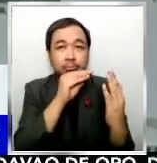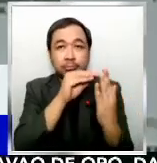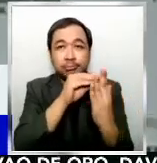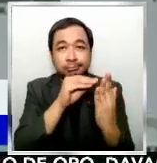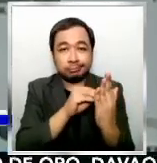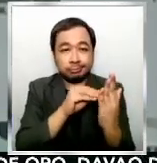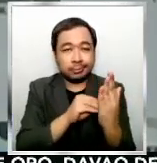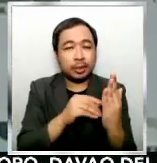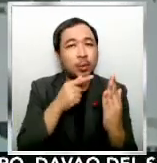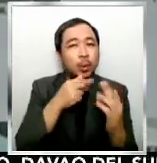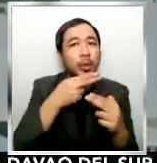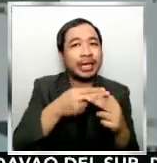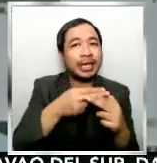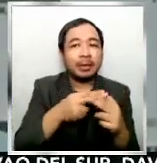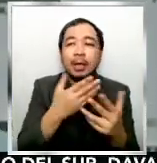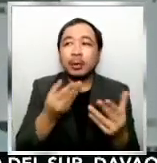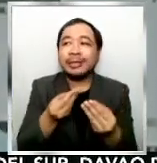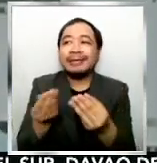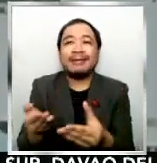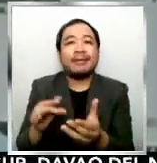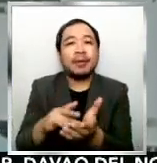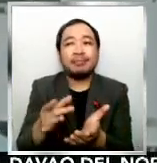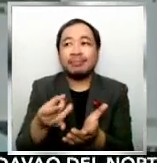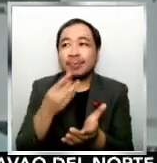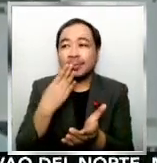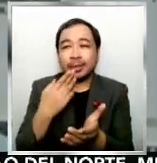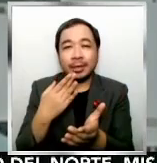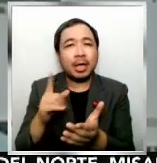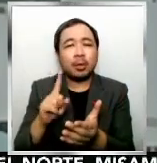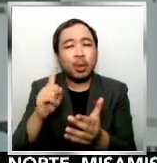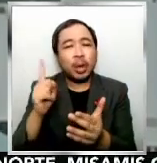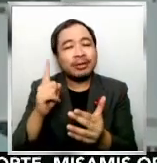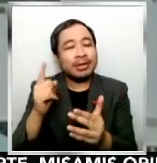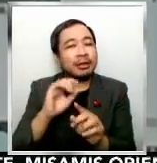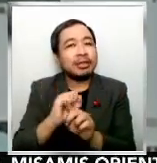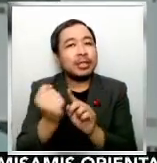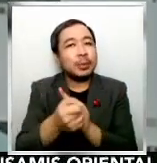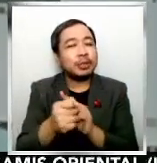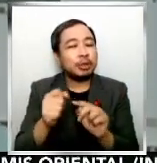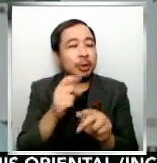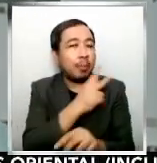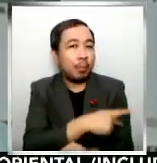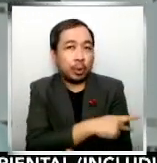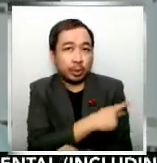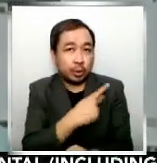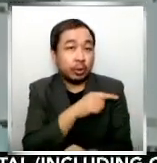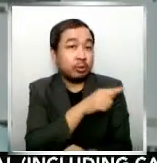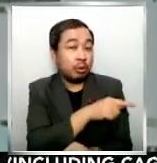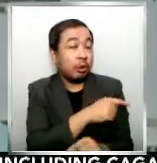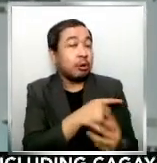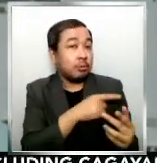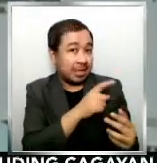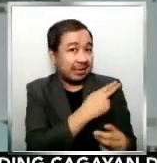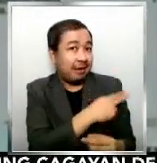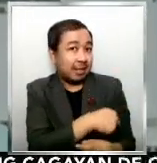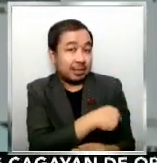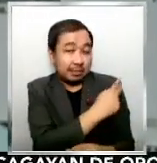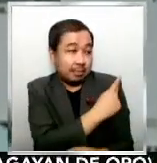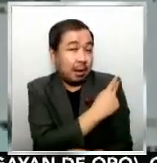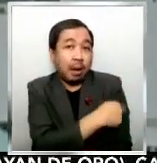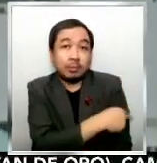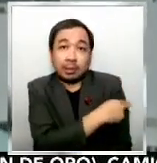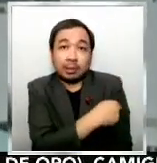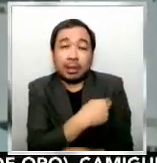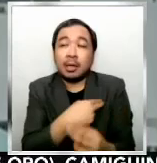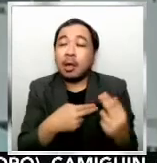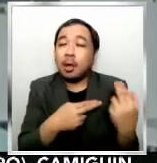ano ang naging outcome ng mga pasyente niyon at i-monitor yung mga pasyente niyon. Kasi nga, itong product na to is still an